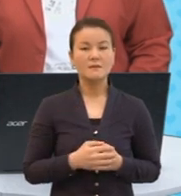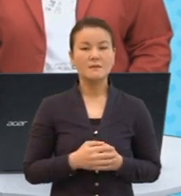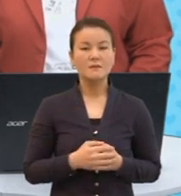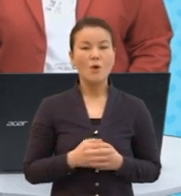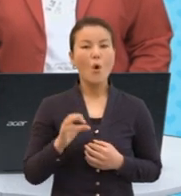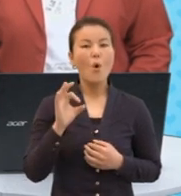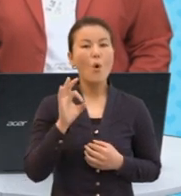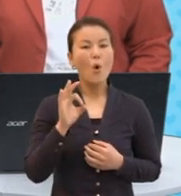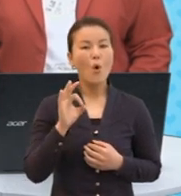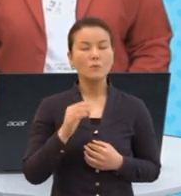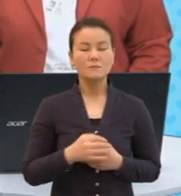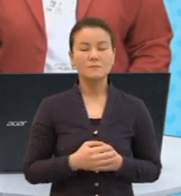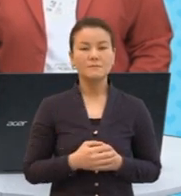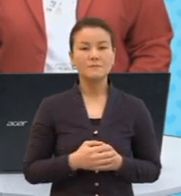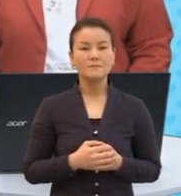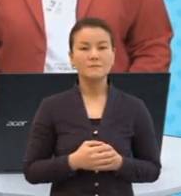О,